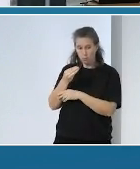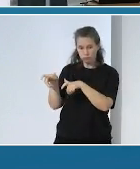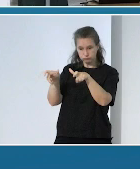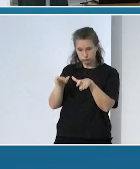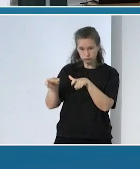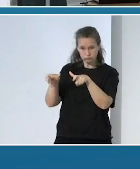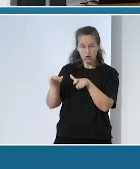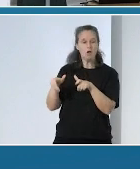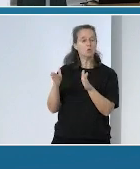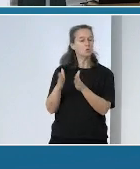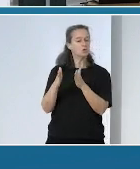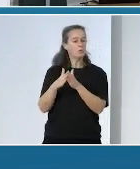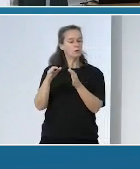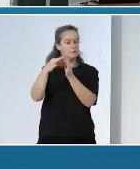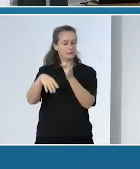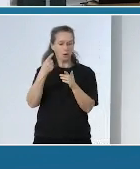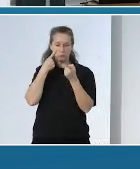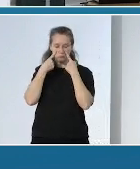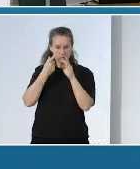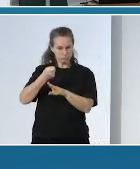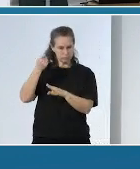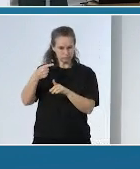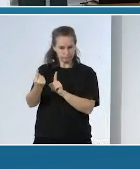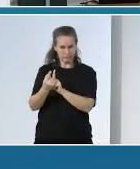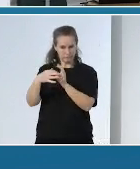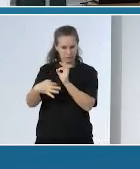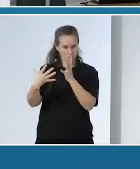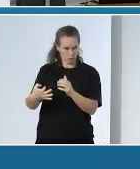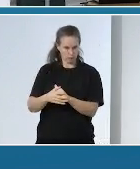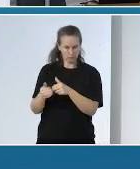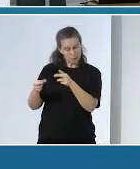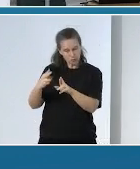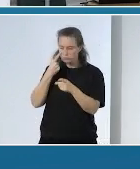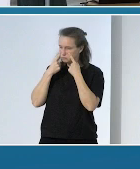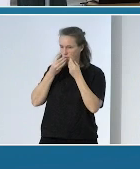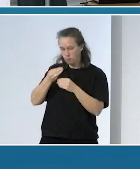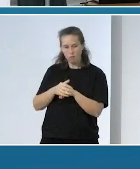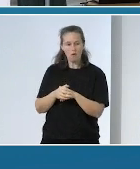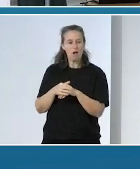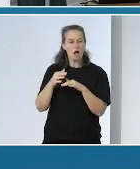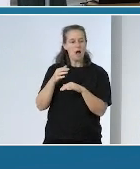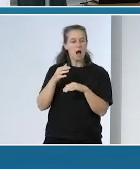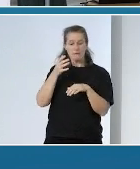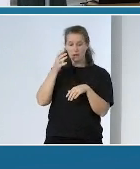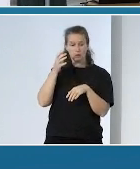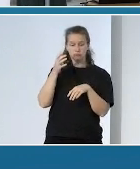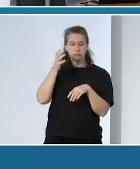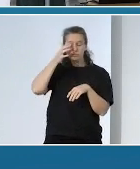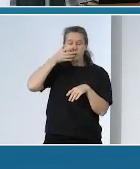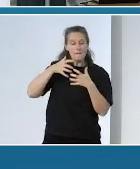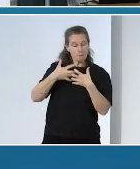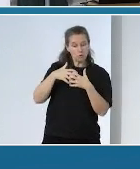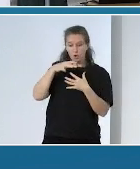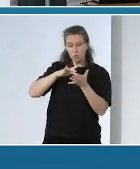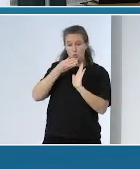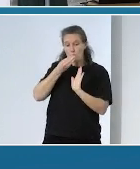du coup, on va demander un bilan orthoptique qui dit qu'au niveau sensoriel et moteur, tout est bon, mais qu'il est possible